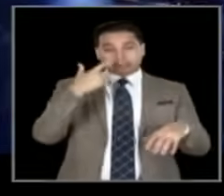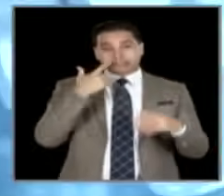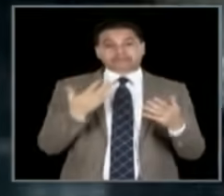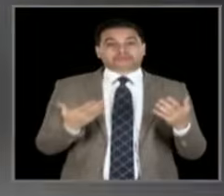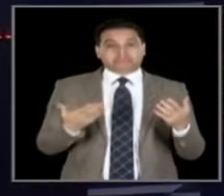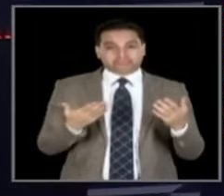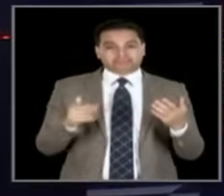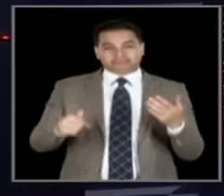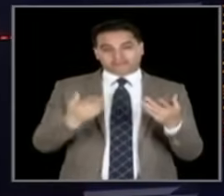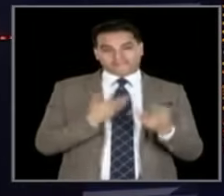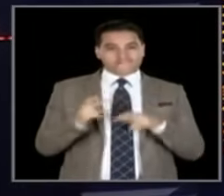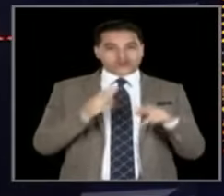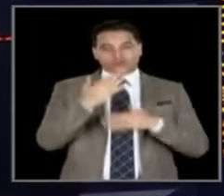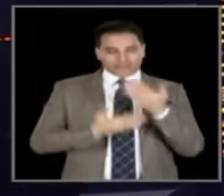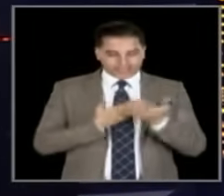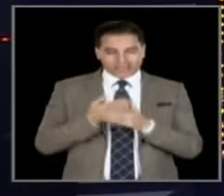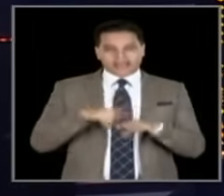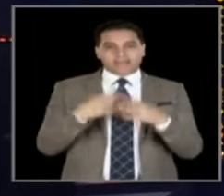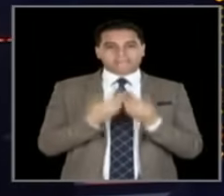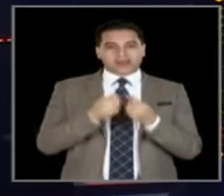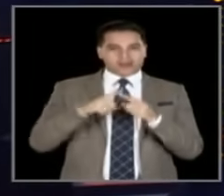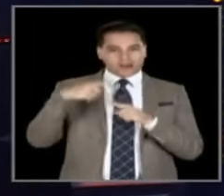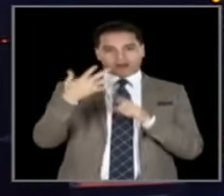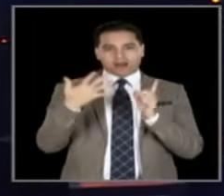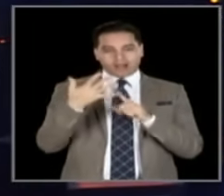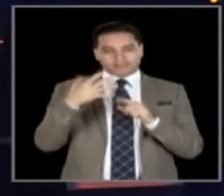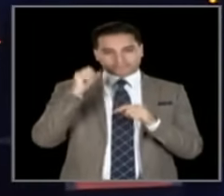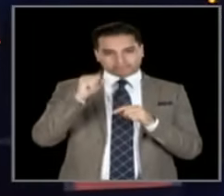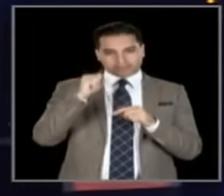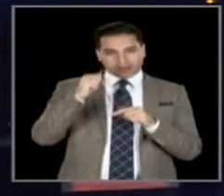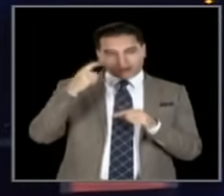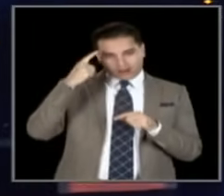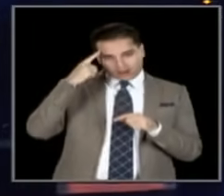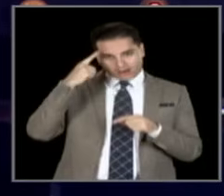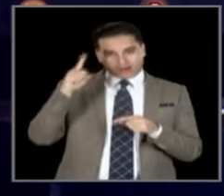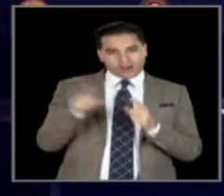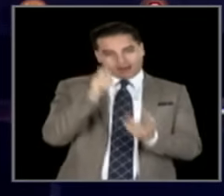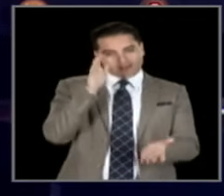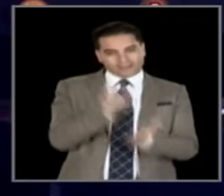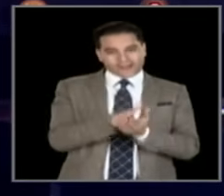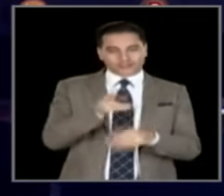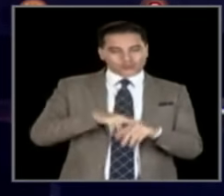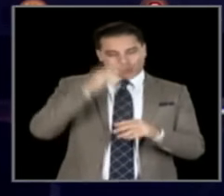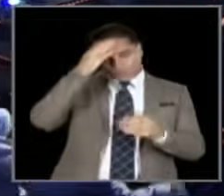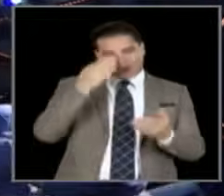المجموعه هنخرج فاصل وهنرجع مره تانيه مع اخر فق فقره عجله الحظ